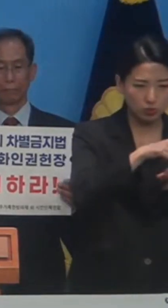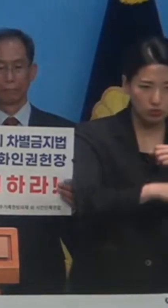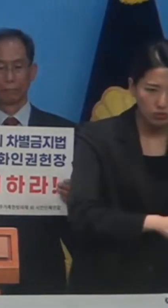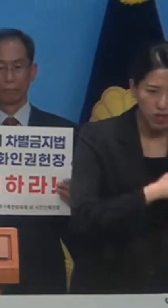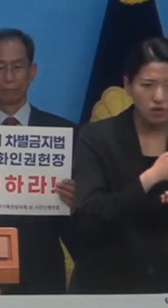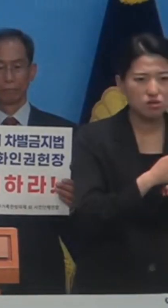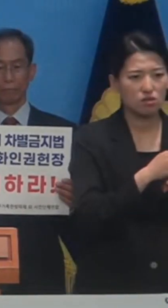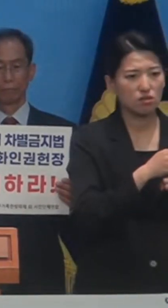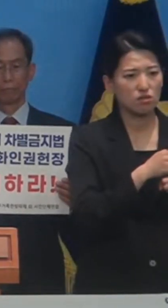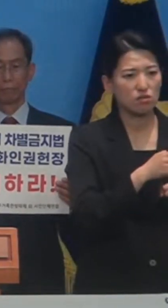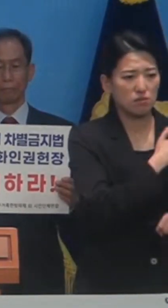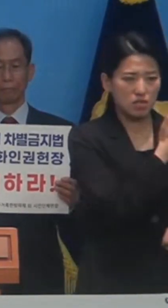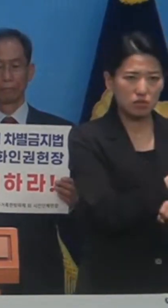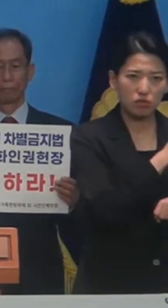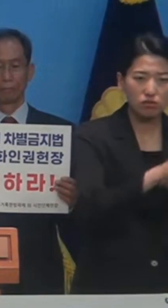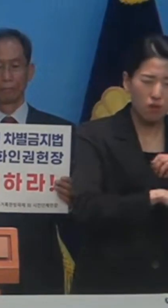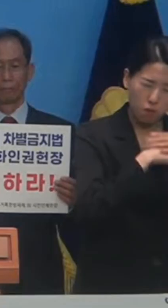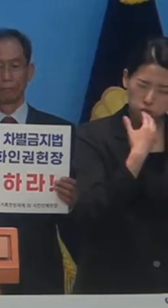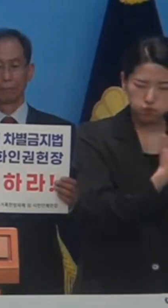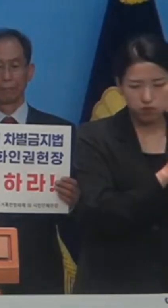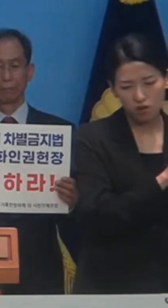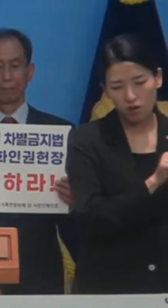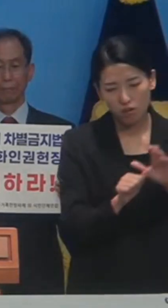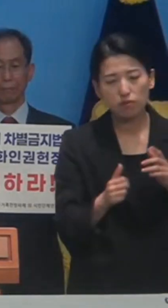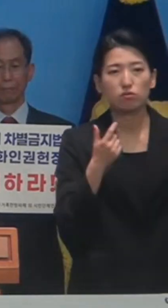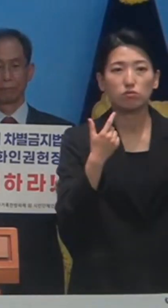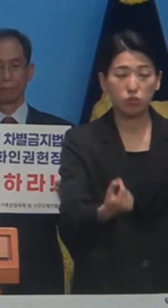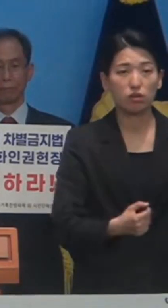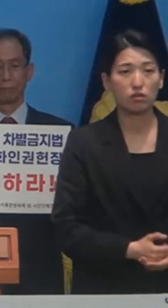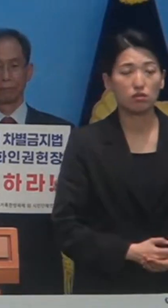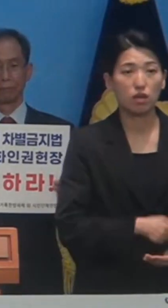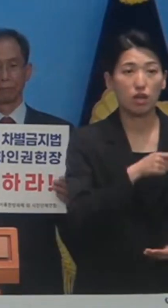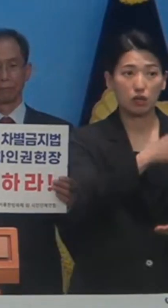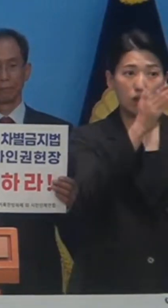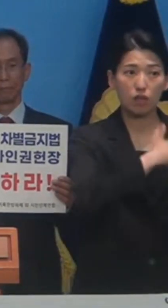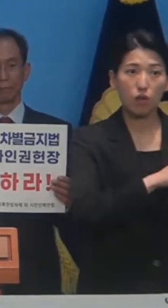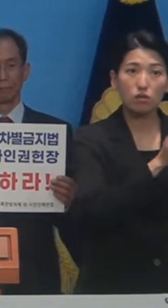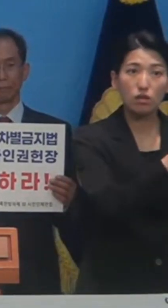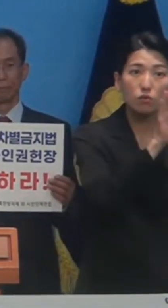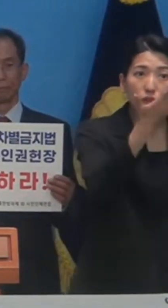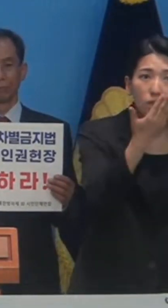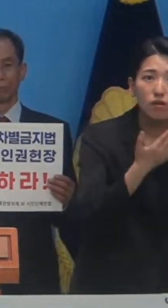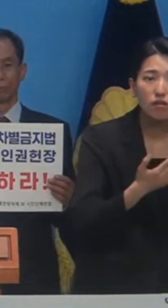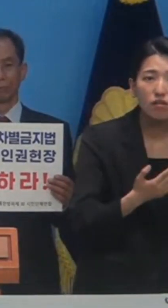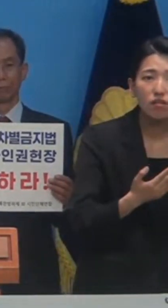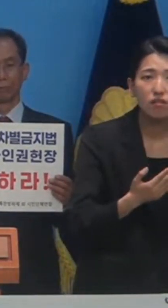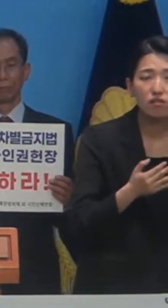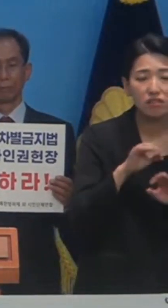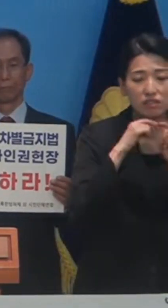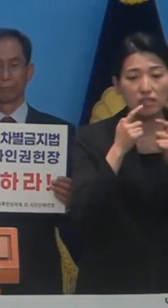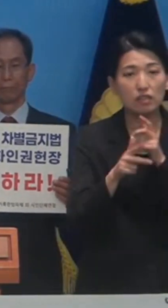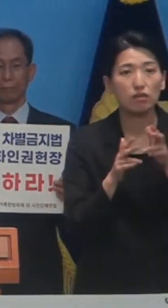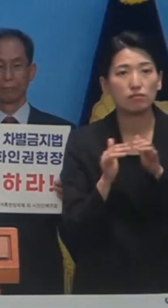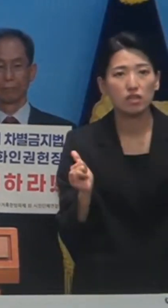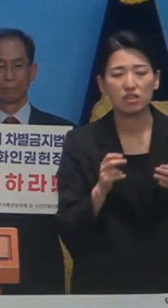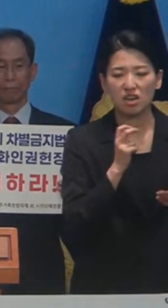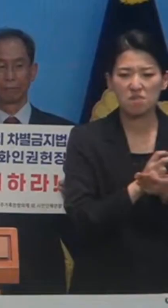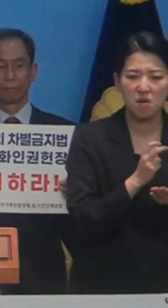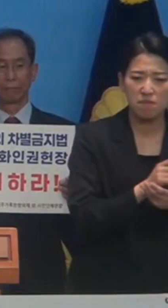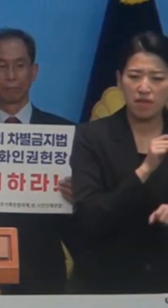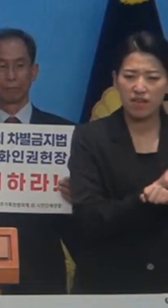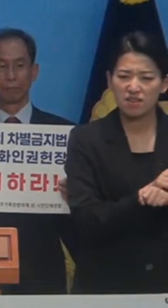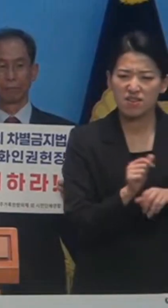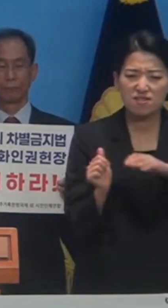이대로 시행되면 자영업자뿐만 아니라 제주도민은 법과 행정청에 끌려다니는 일이 일상이